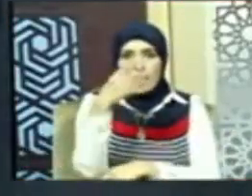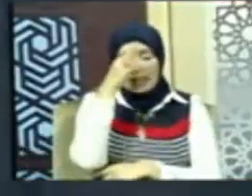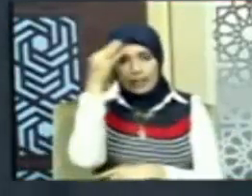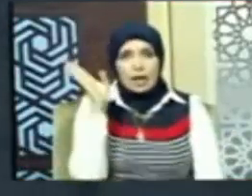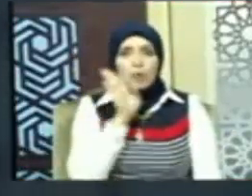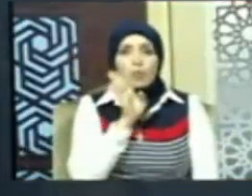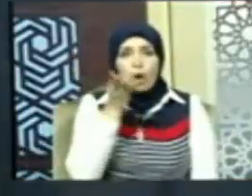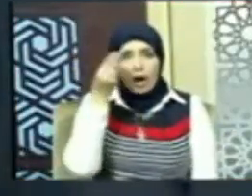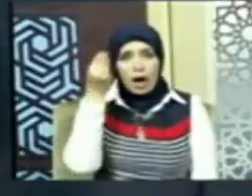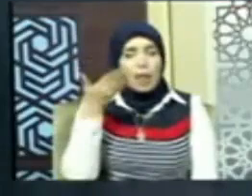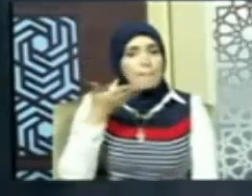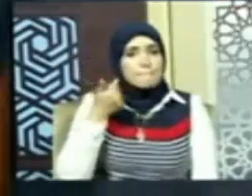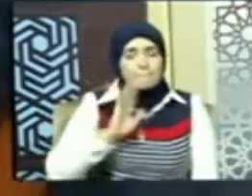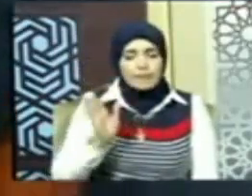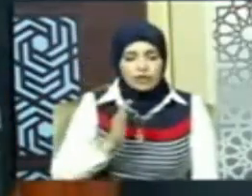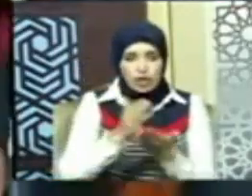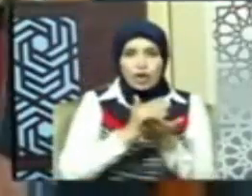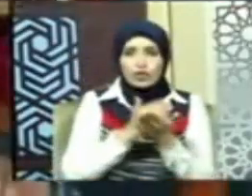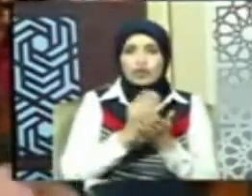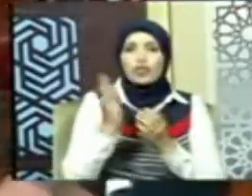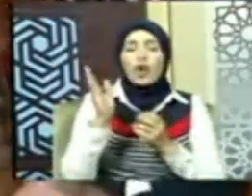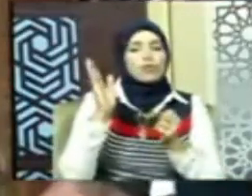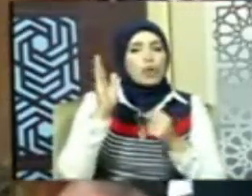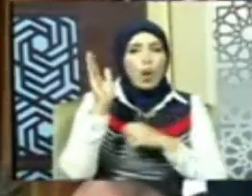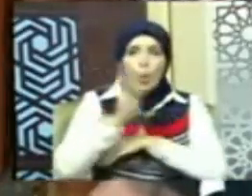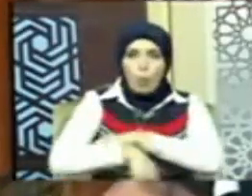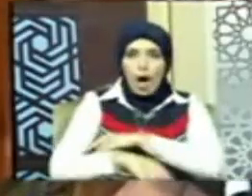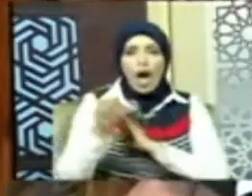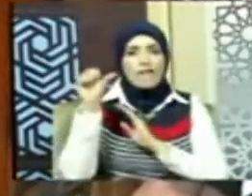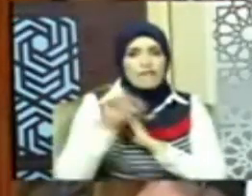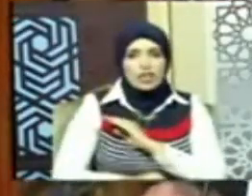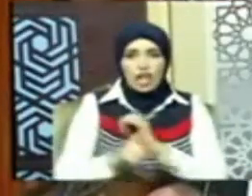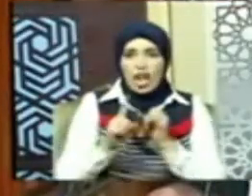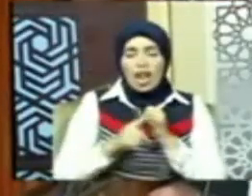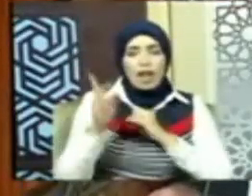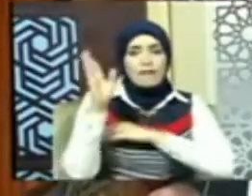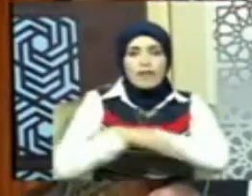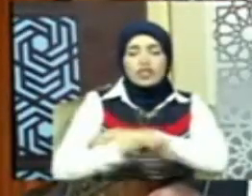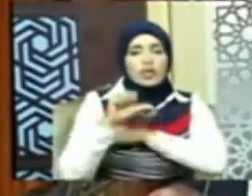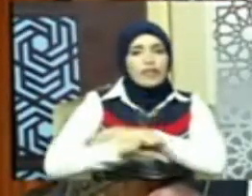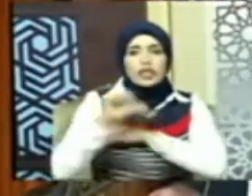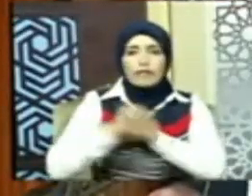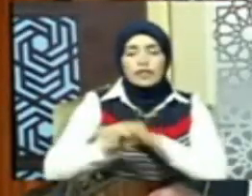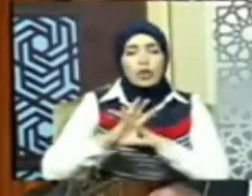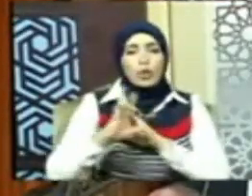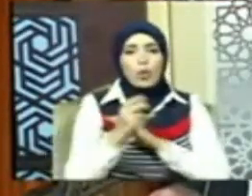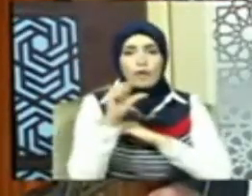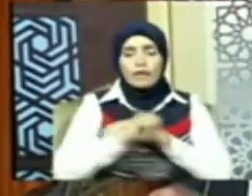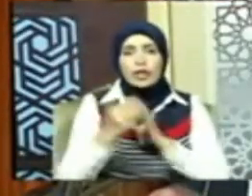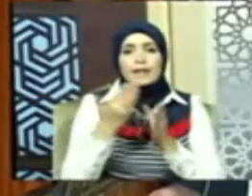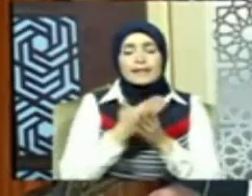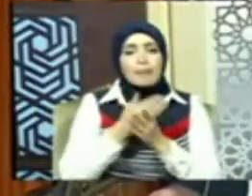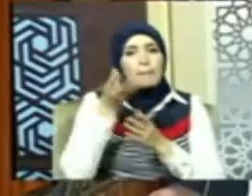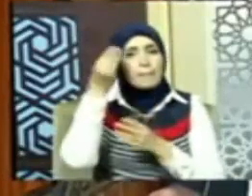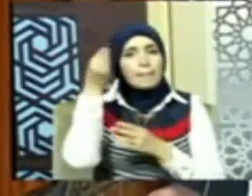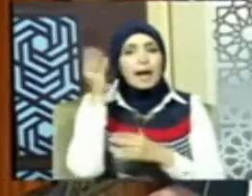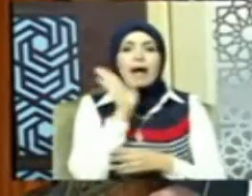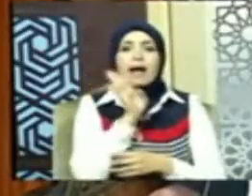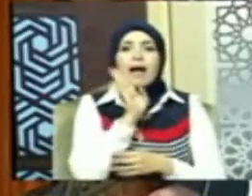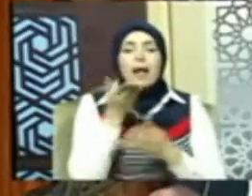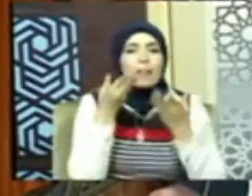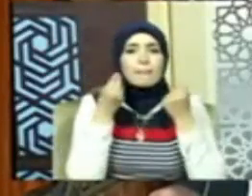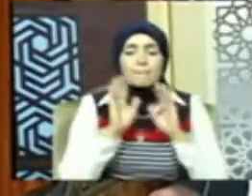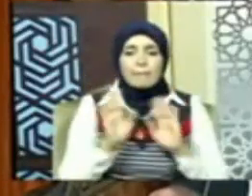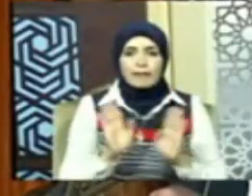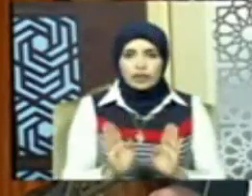اقتصاد ولا شيء يستقر. أروني أمة بلغت مناها بغير العلم